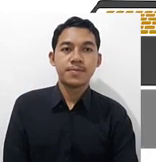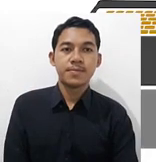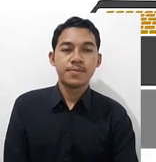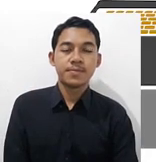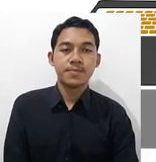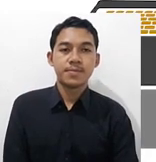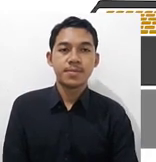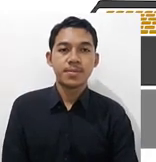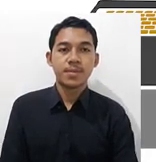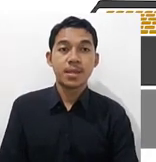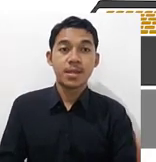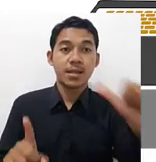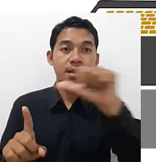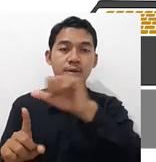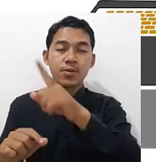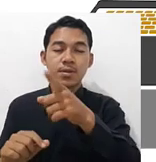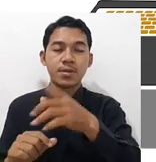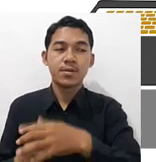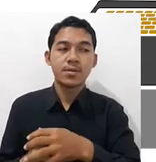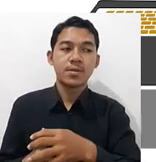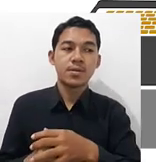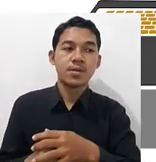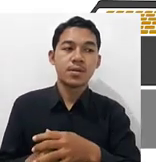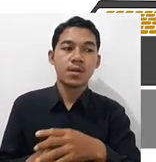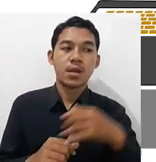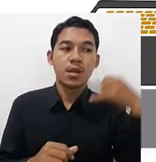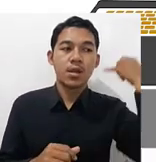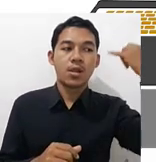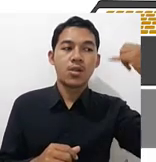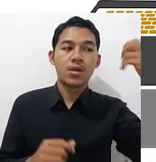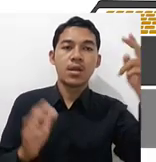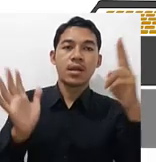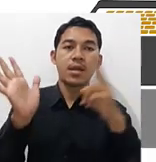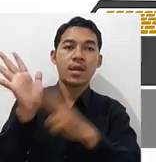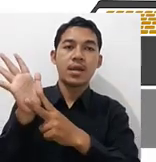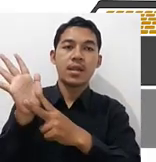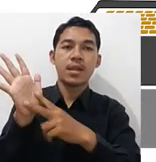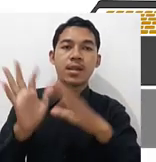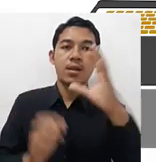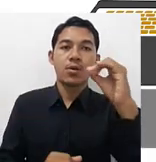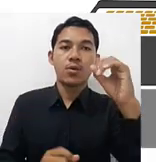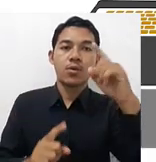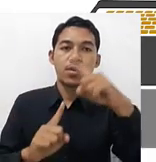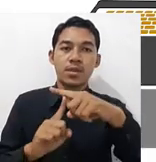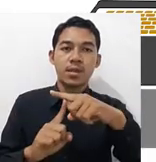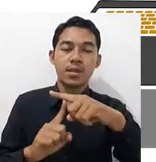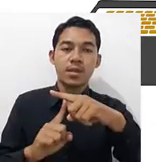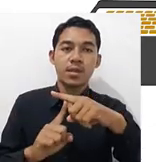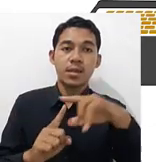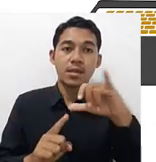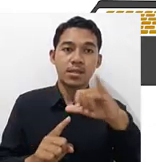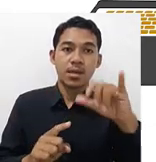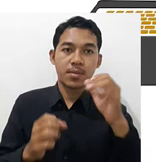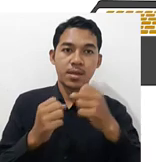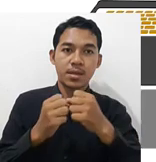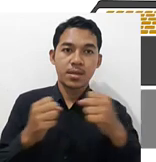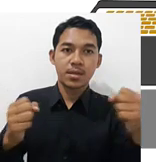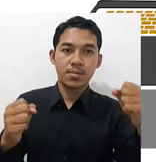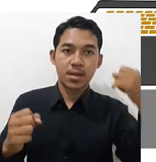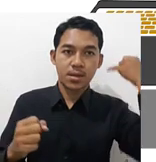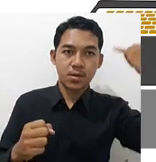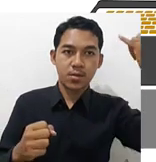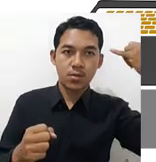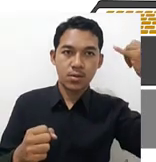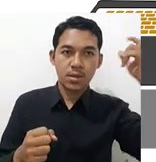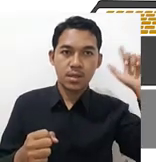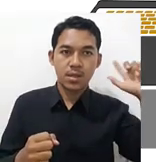Nah, selanjutnya gerbang logika NOT. Gerbang logika NOT itu berbeda, ya, dengan gerbang logika lain. Nah, ya, jadi